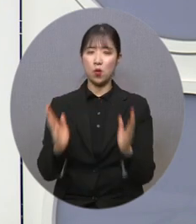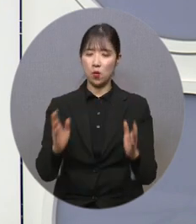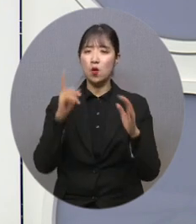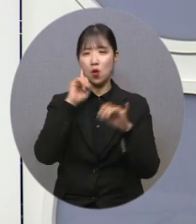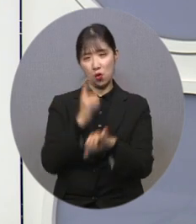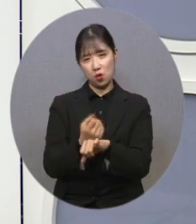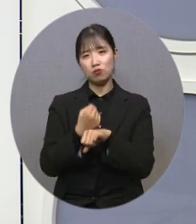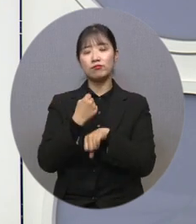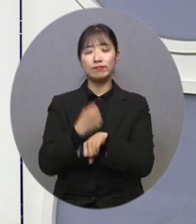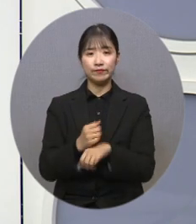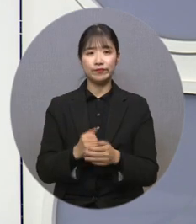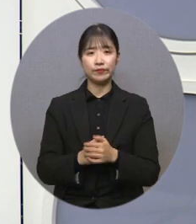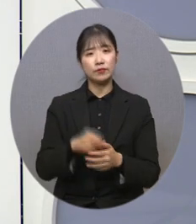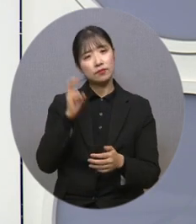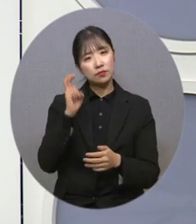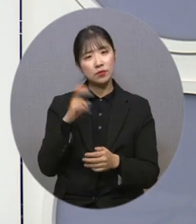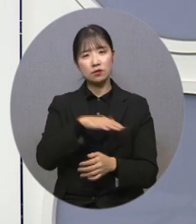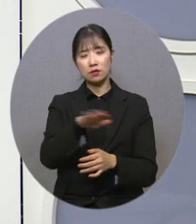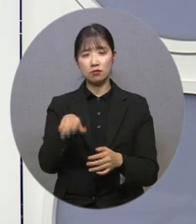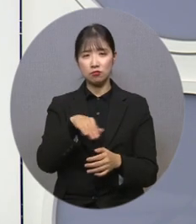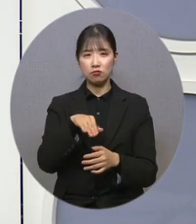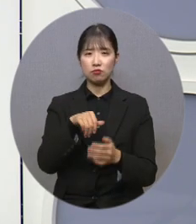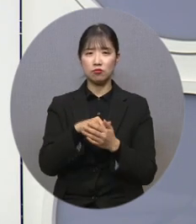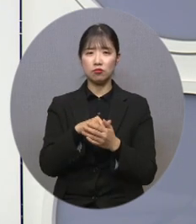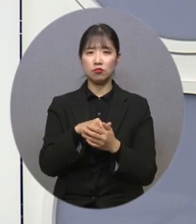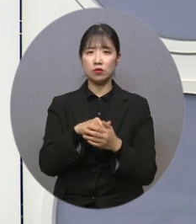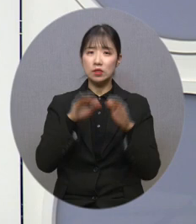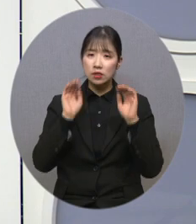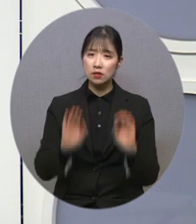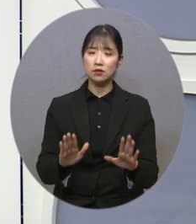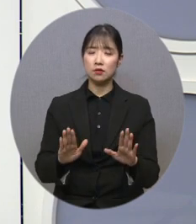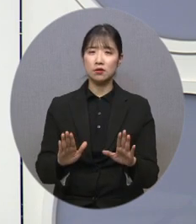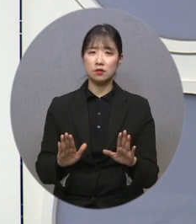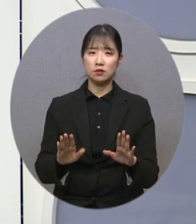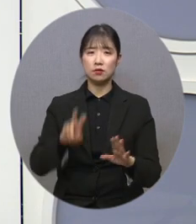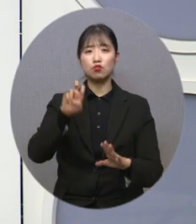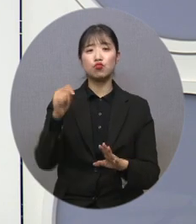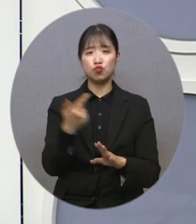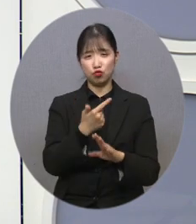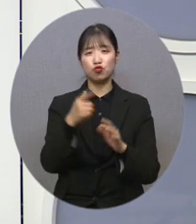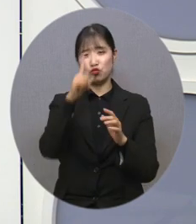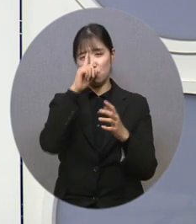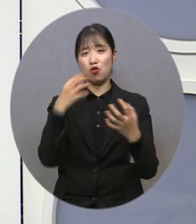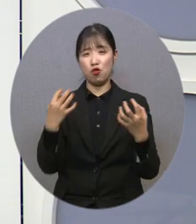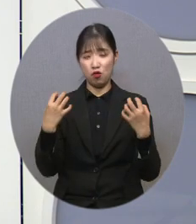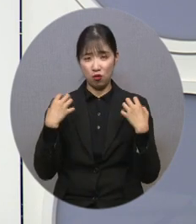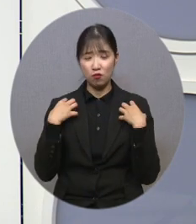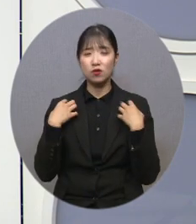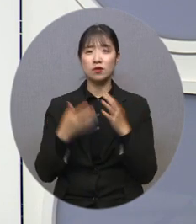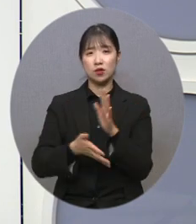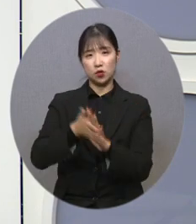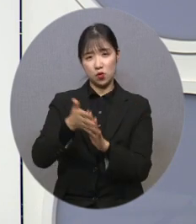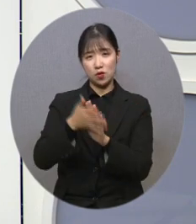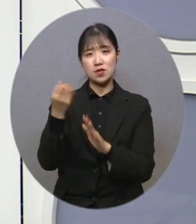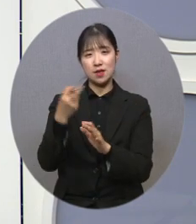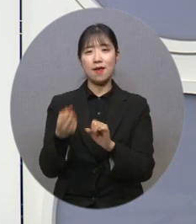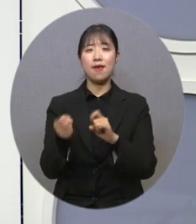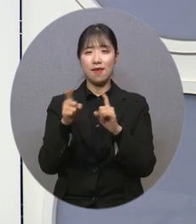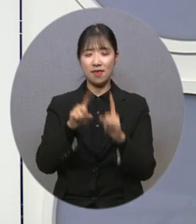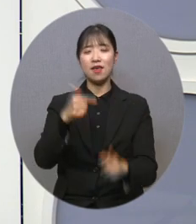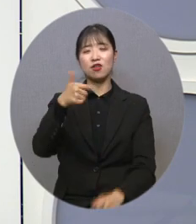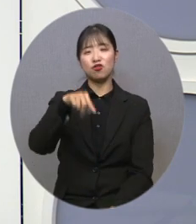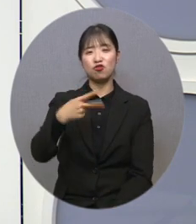했었고요. 아마 우리나라 지금 문재인 정부에서도 도시 재생